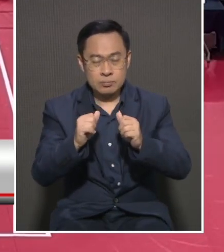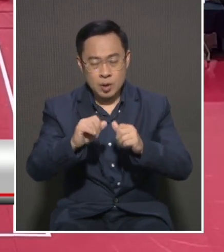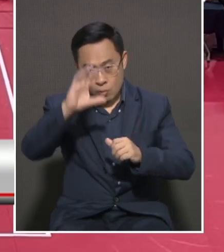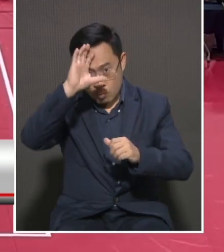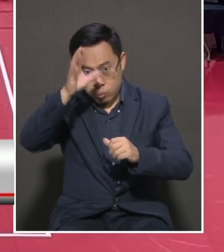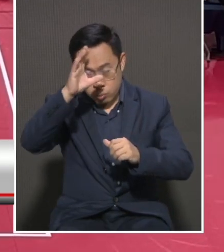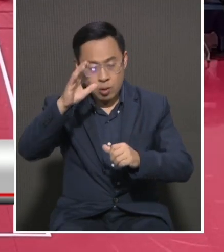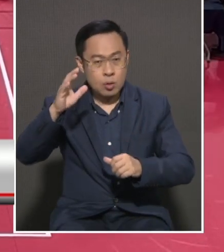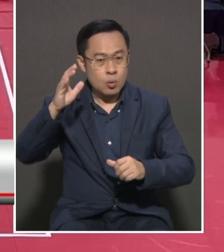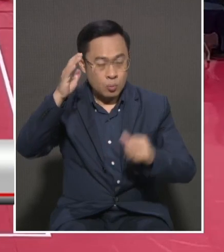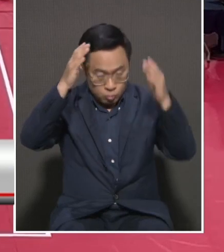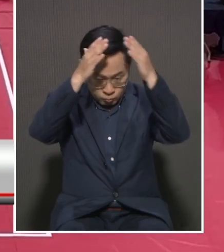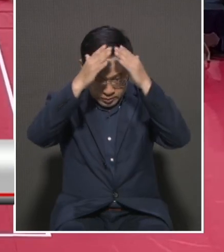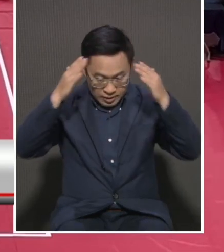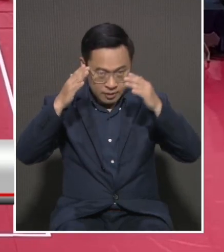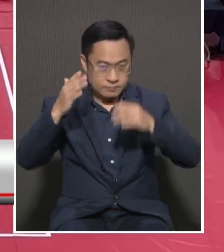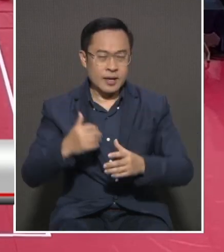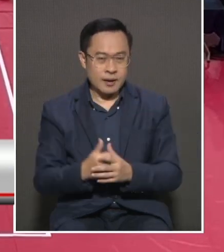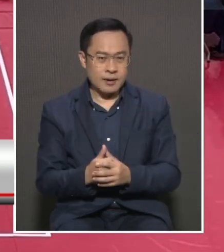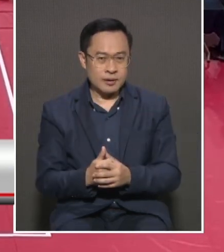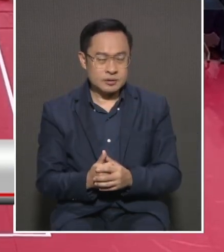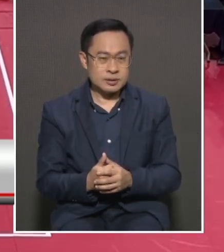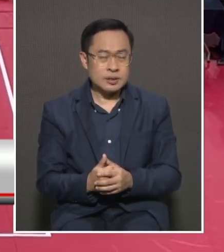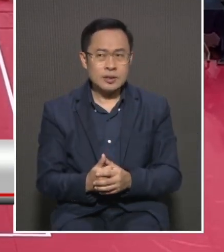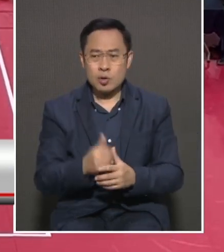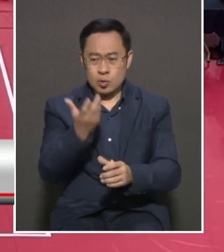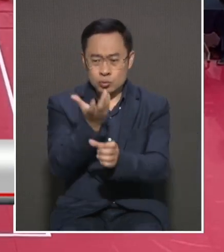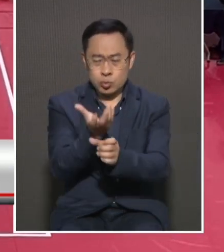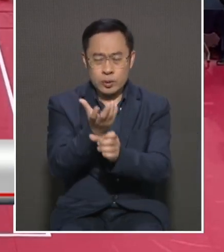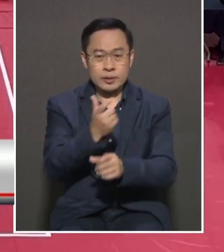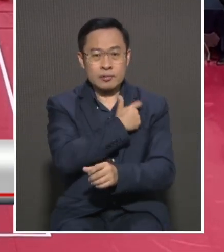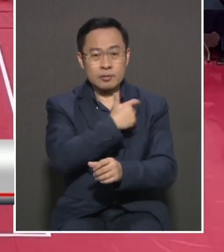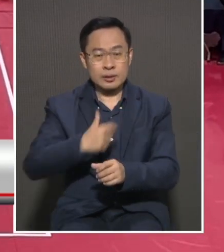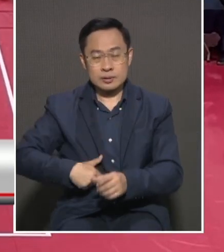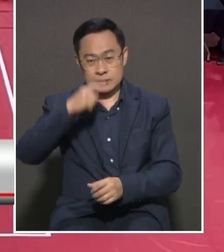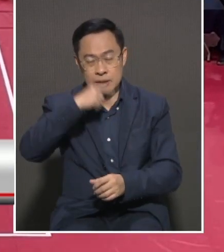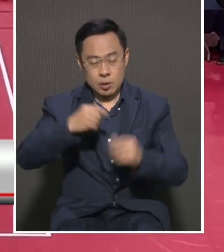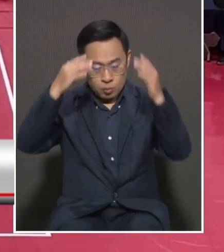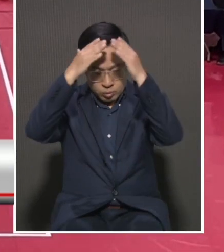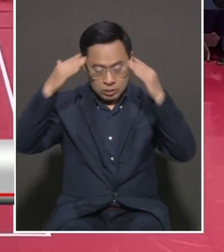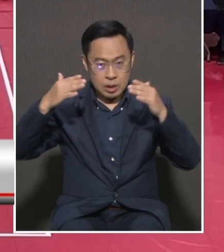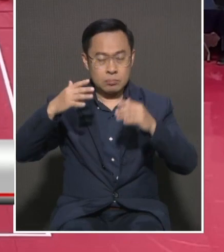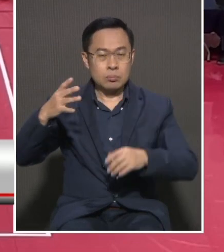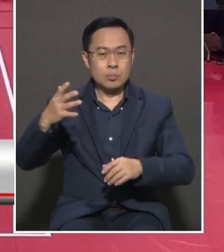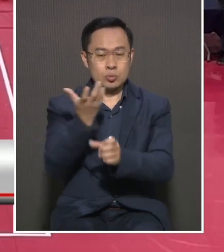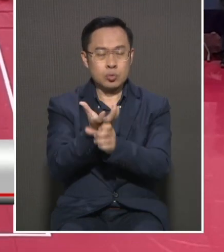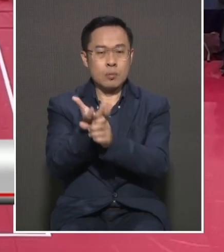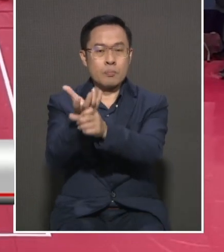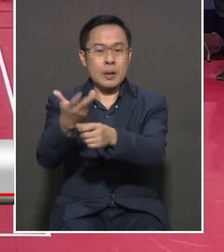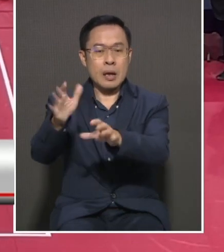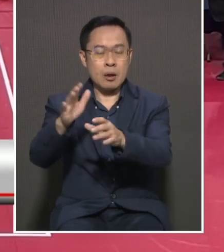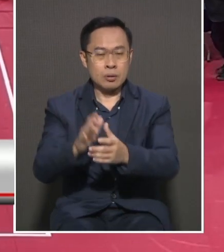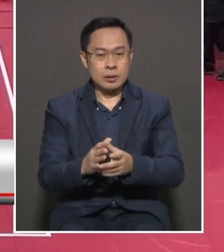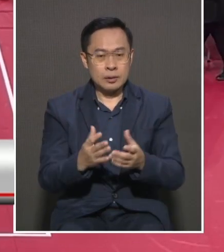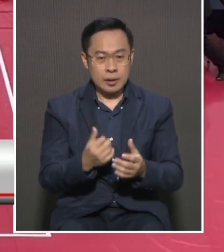ยเอาชนะสาวไทยได้ในศึก Kings Cup ที่ผ่านมาและตอนในศึก Kings Cup นั่นเป็นการพ่ายแพ้ของทัพนักตะกร้อสาวไท